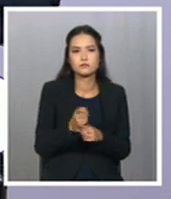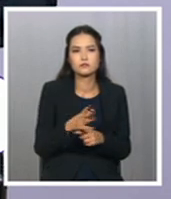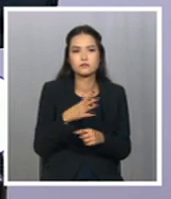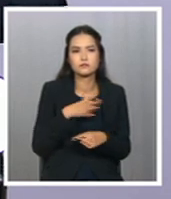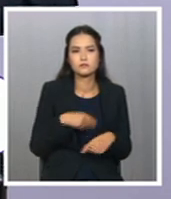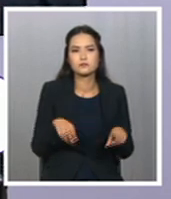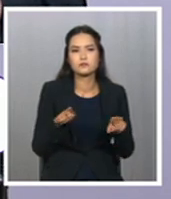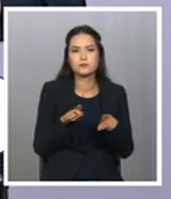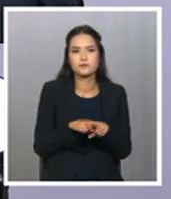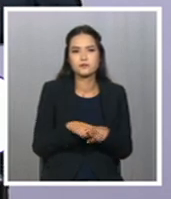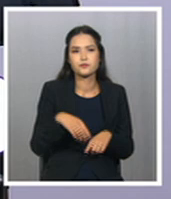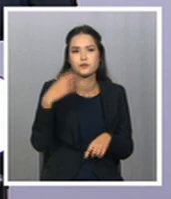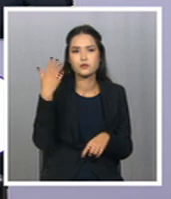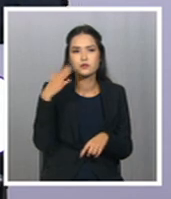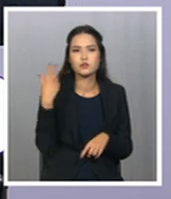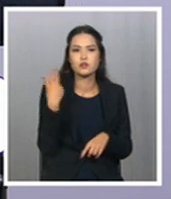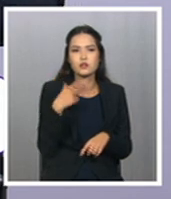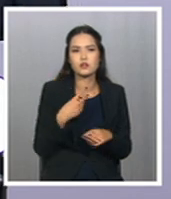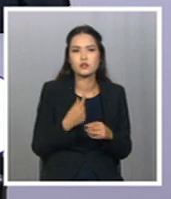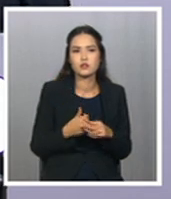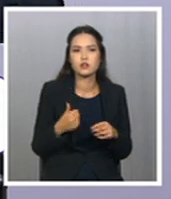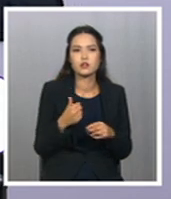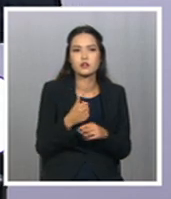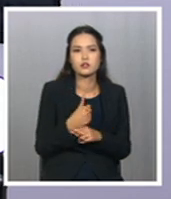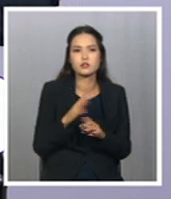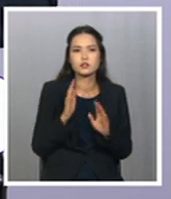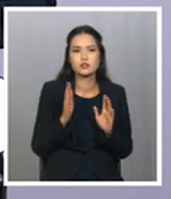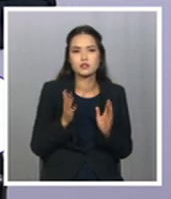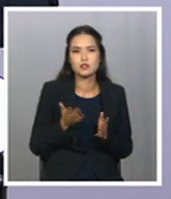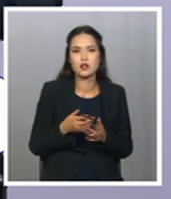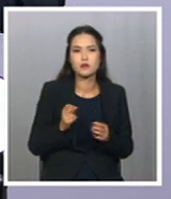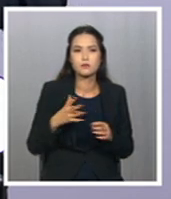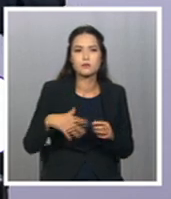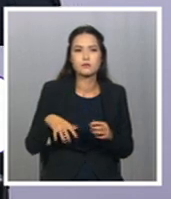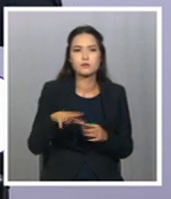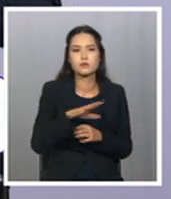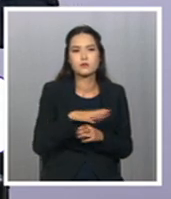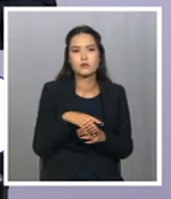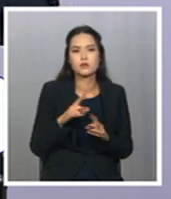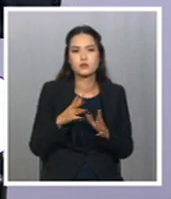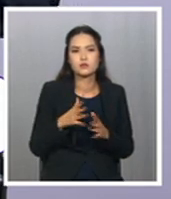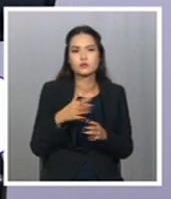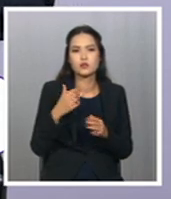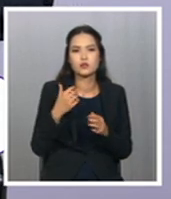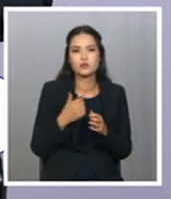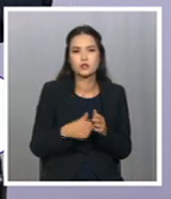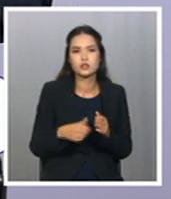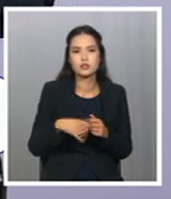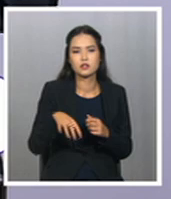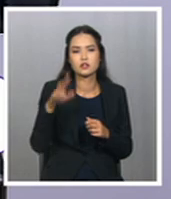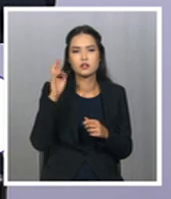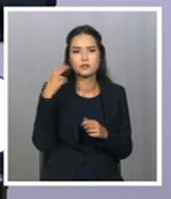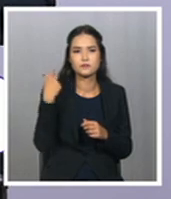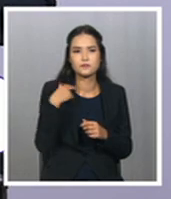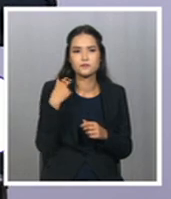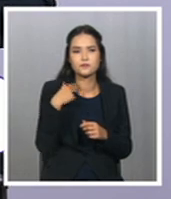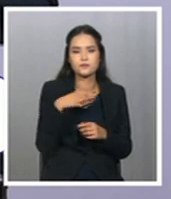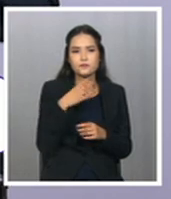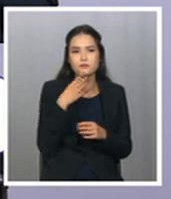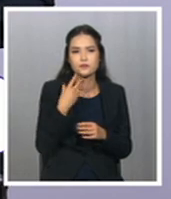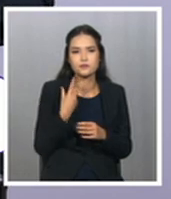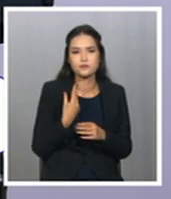ол Американың алдында төніп келе жатқан ірі қауіп-қатердің тойтарыс беріп, Америка Құрама Штаттарының өркенді